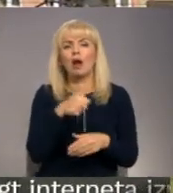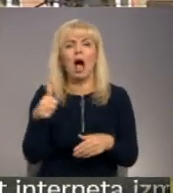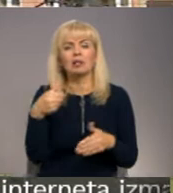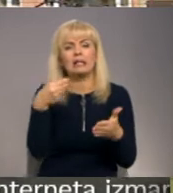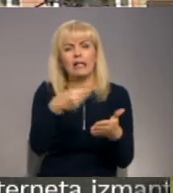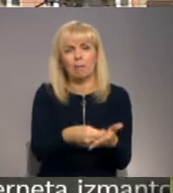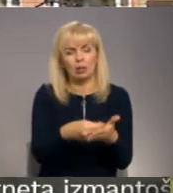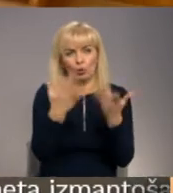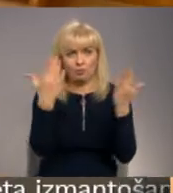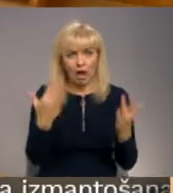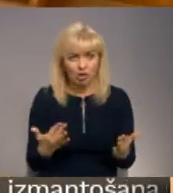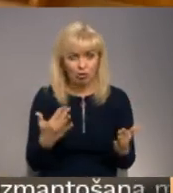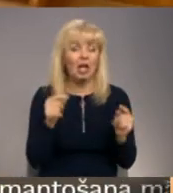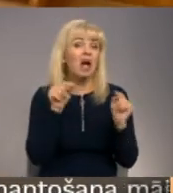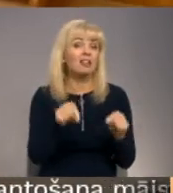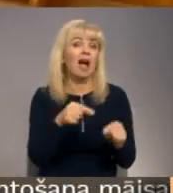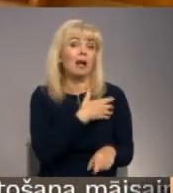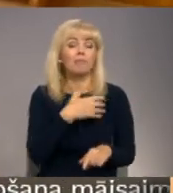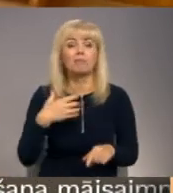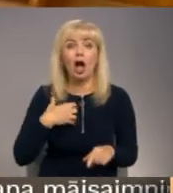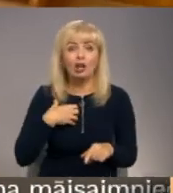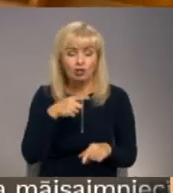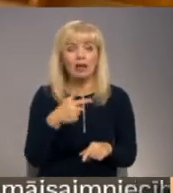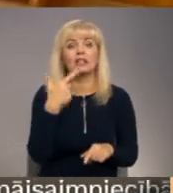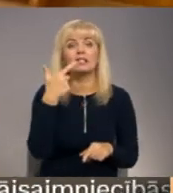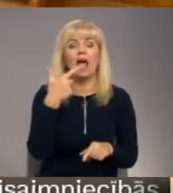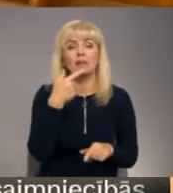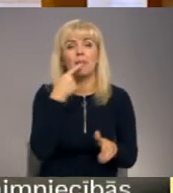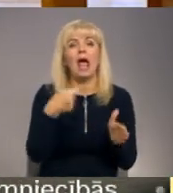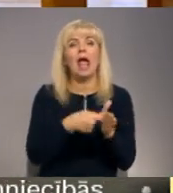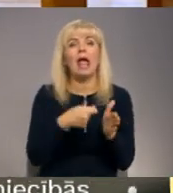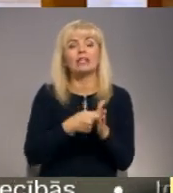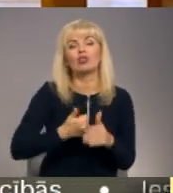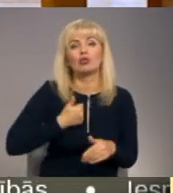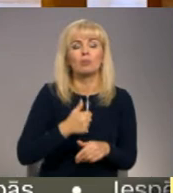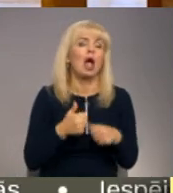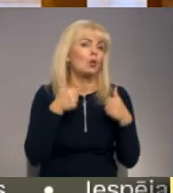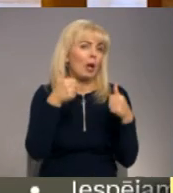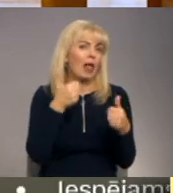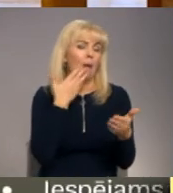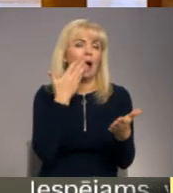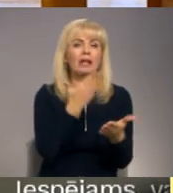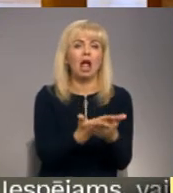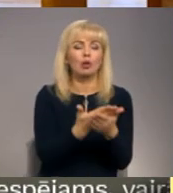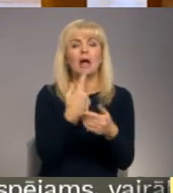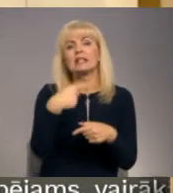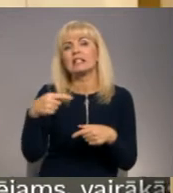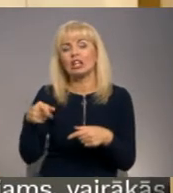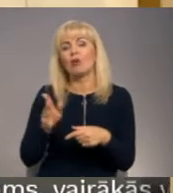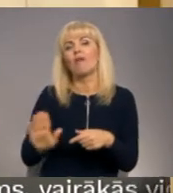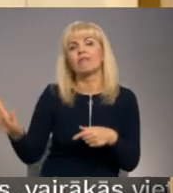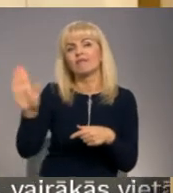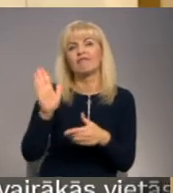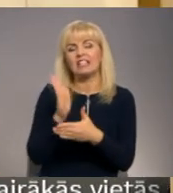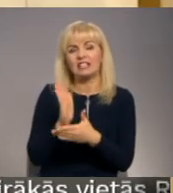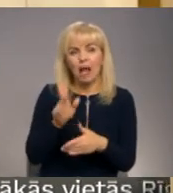iepirkuma rezultātiem. Tajā pašvaldība uzrunāja 7 ēdināšanas uzņēmumus ar labām rekomendācijām citvietu Vidzemē, taču